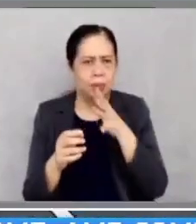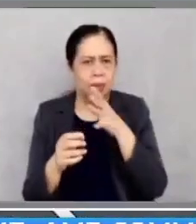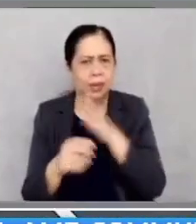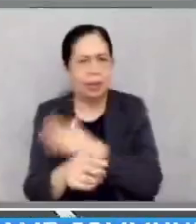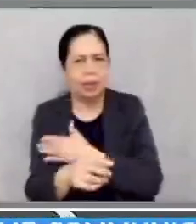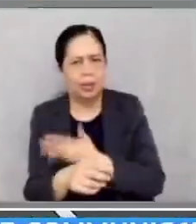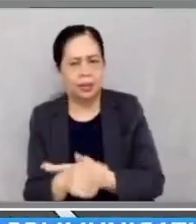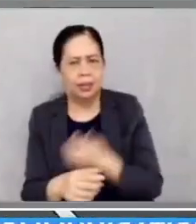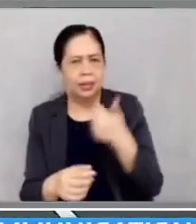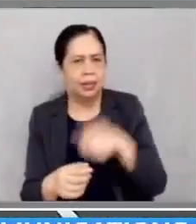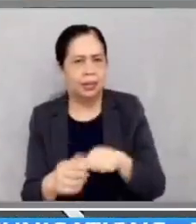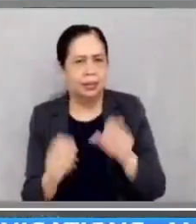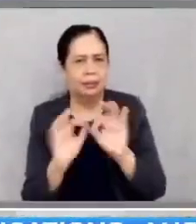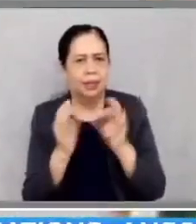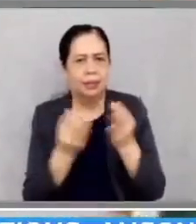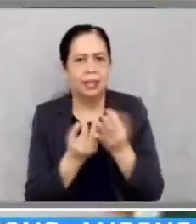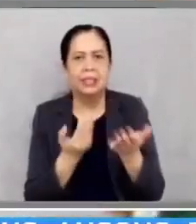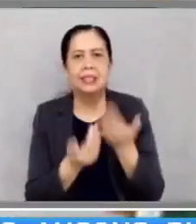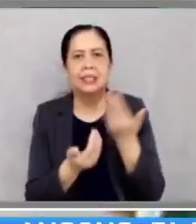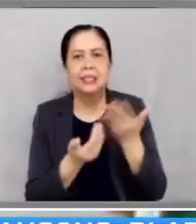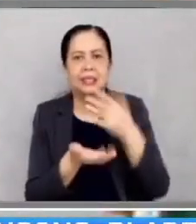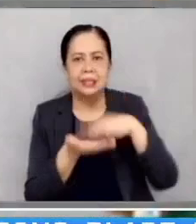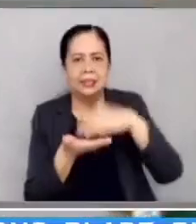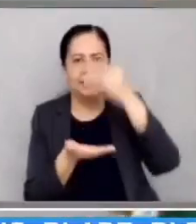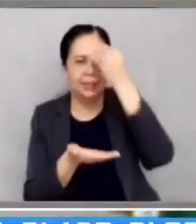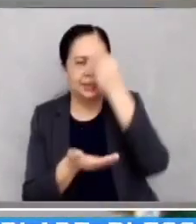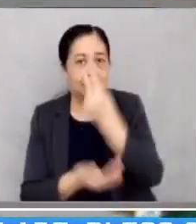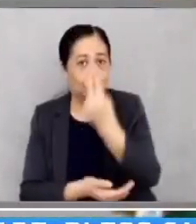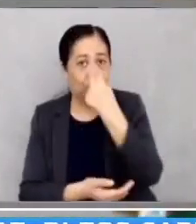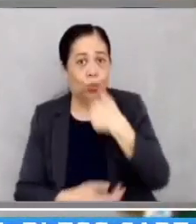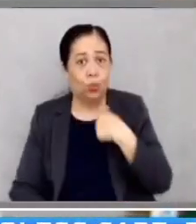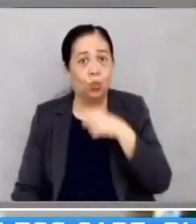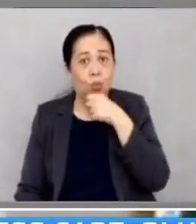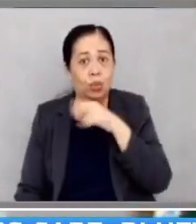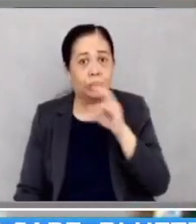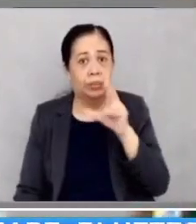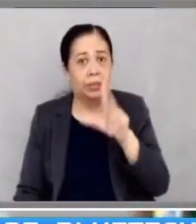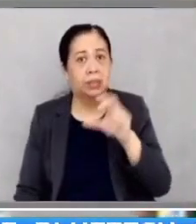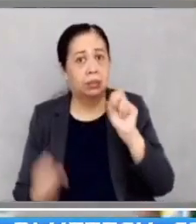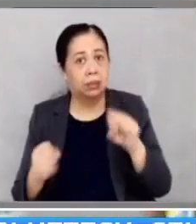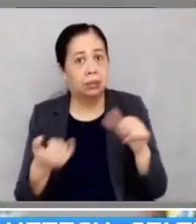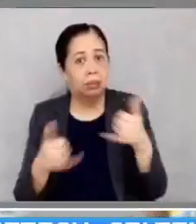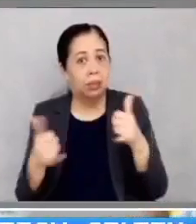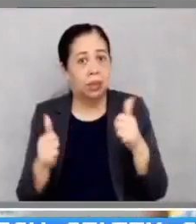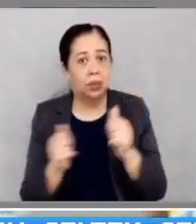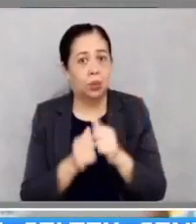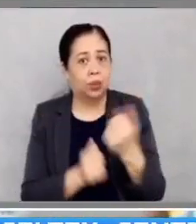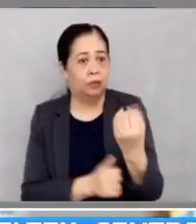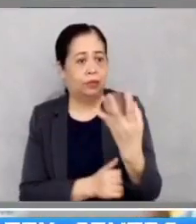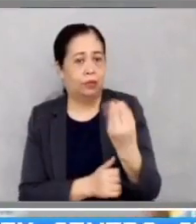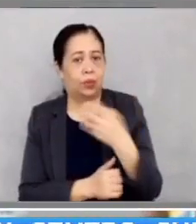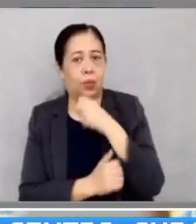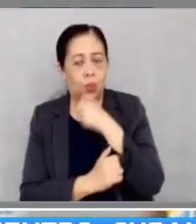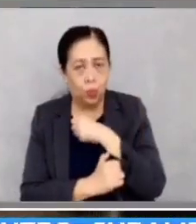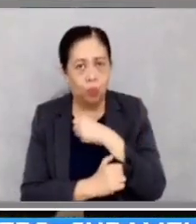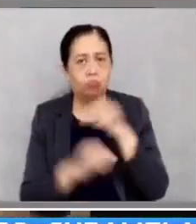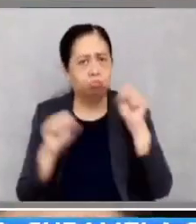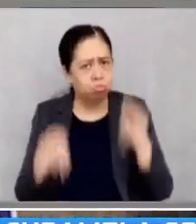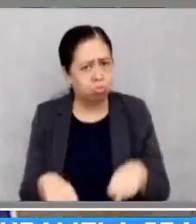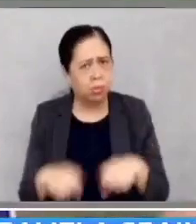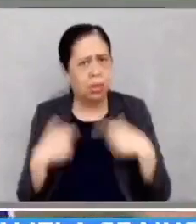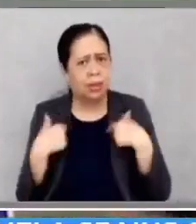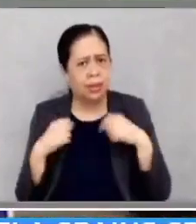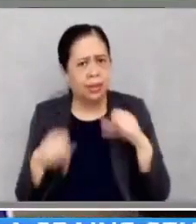kasi madali lang siyang matutunan. Tingnan mo ako, ha? 73 years old, I can play with that 15-year-old guys.